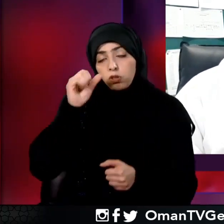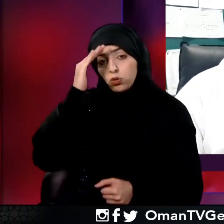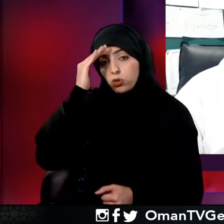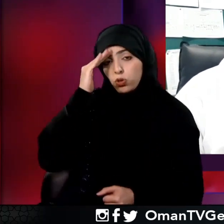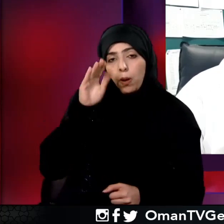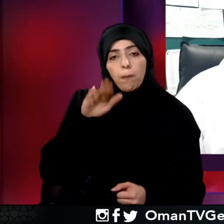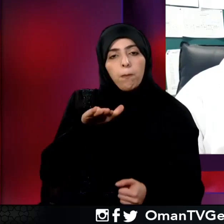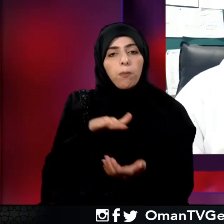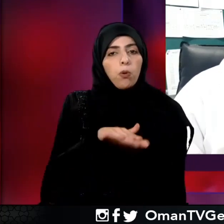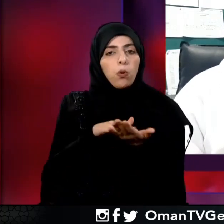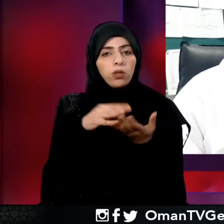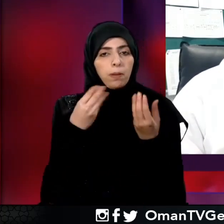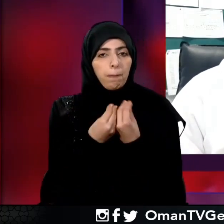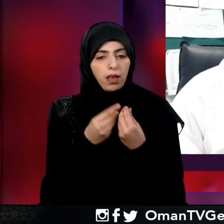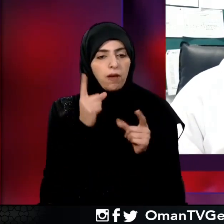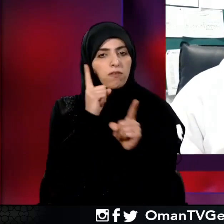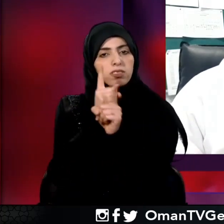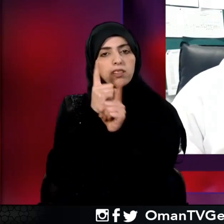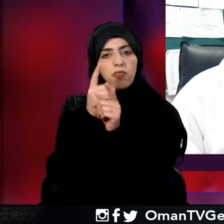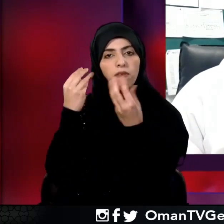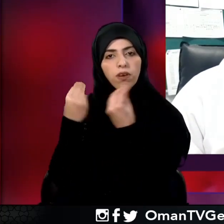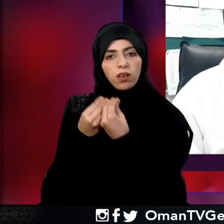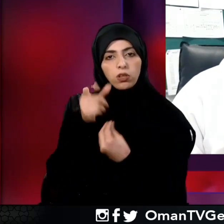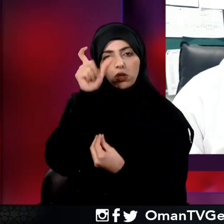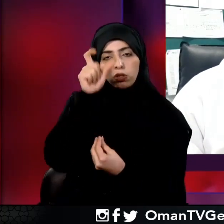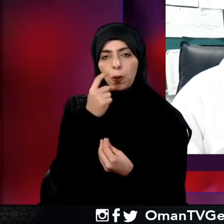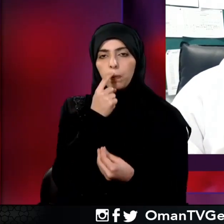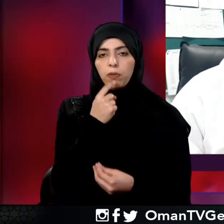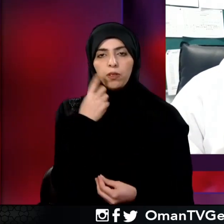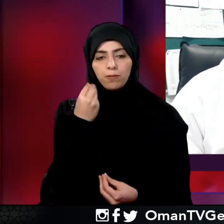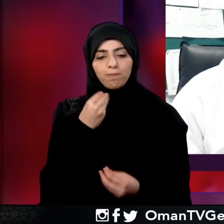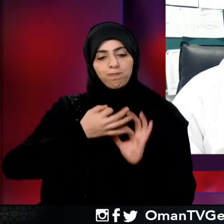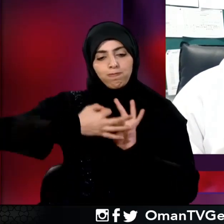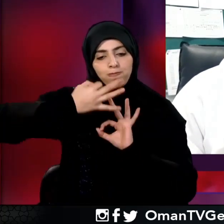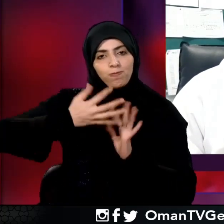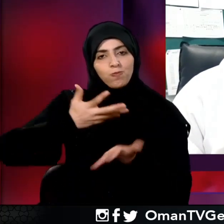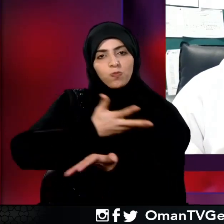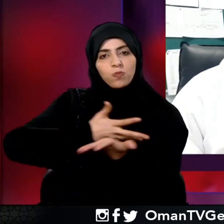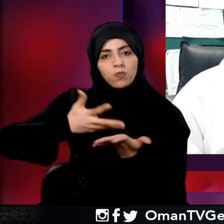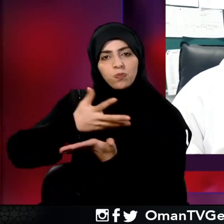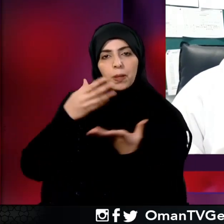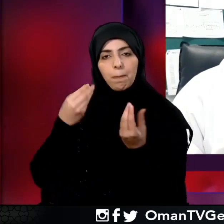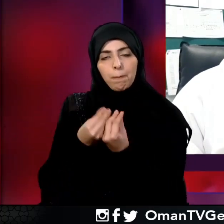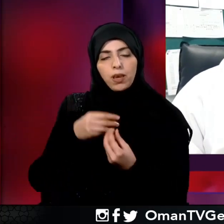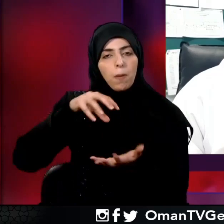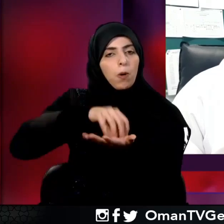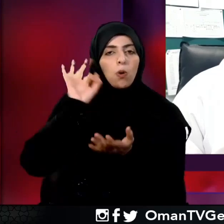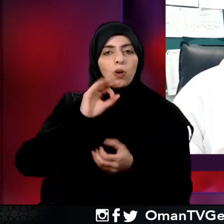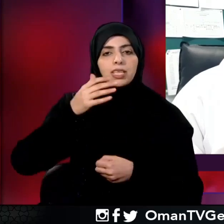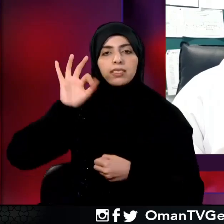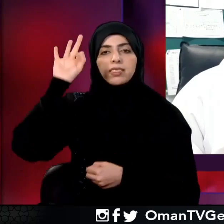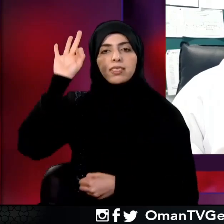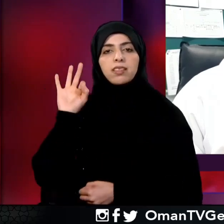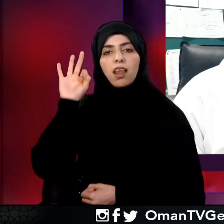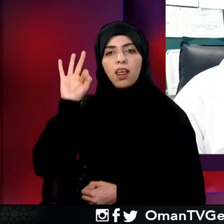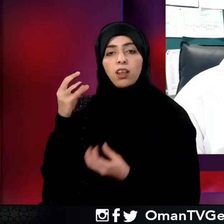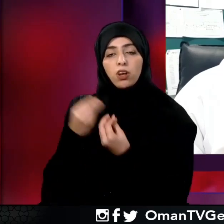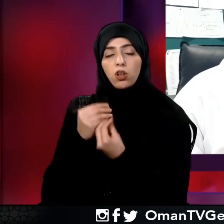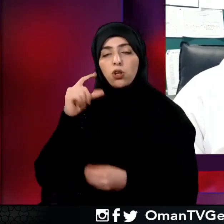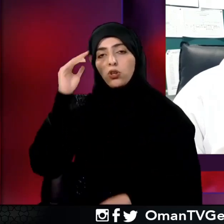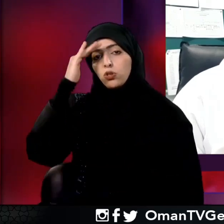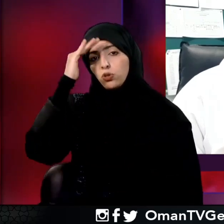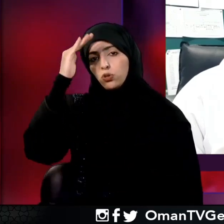على وجودك معنا في هذه الدقائق وهذا الربط المباشر من صلالة. شكرا للدكتور